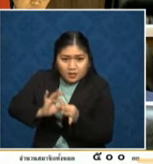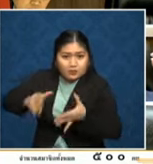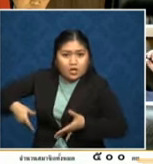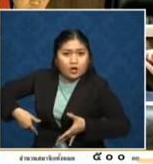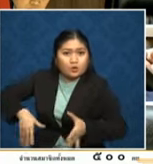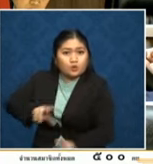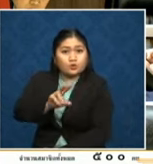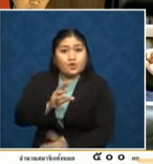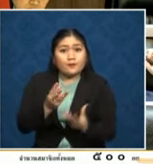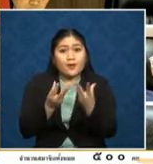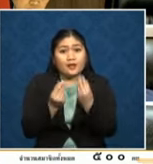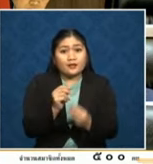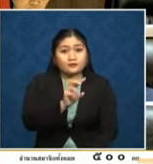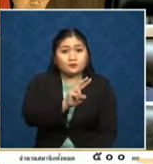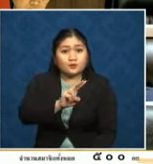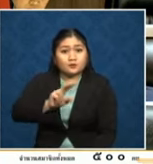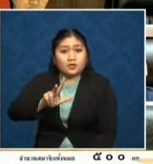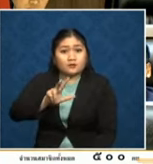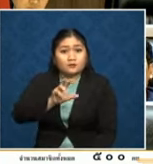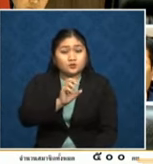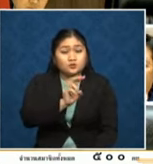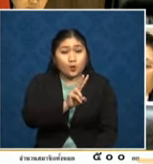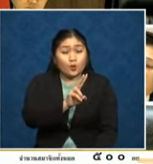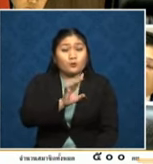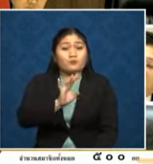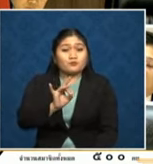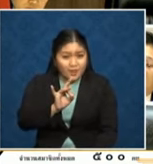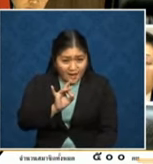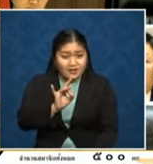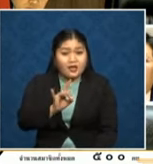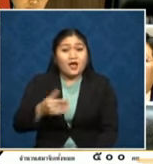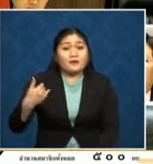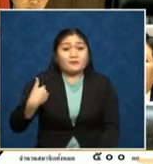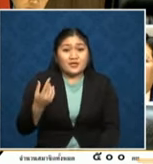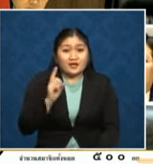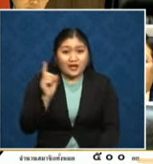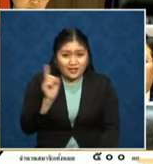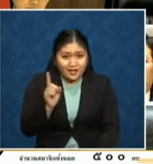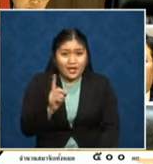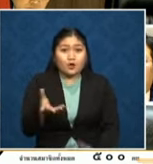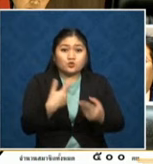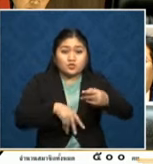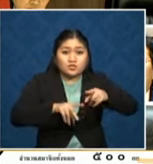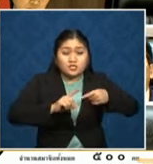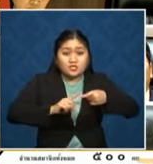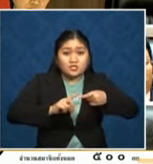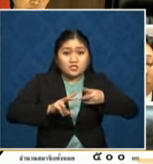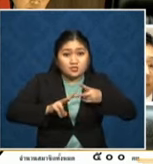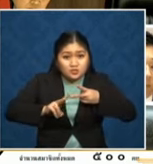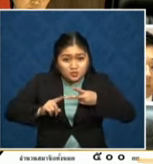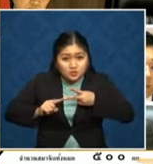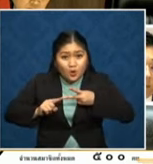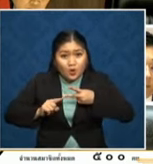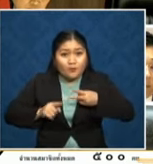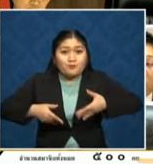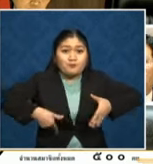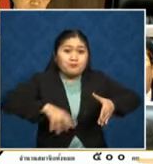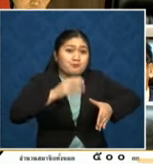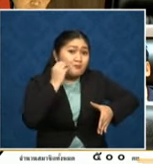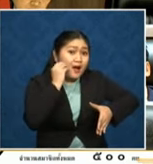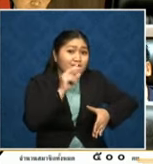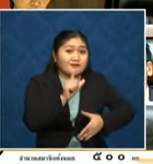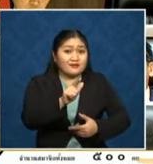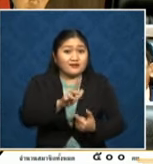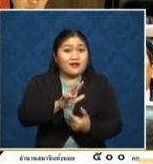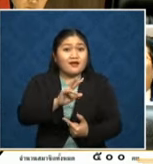ข2328แยกเข้าช่องจอมไปบ้านนาตำบลจุดที่2บริเวณวงเวียนบ้านลันแต้ตำบลเทพรักษาอำเ